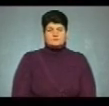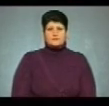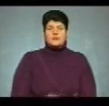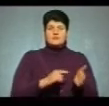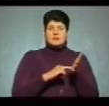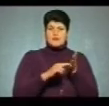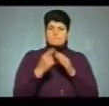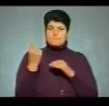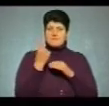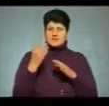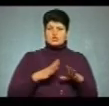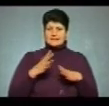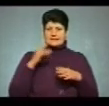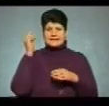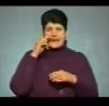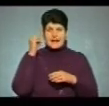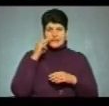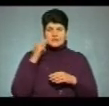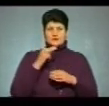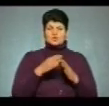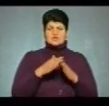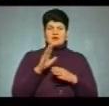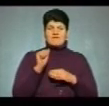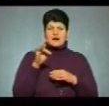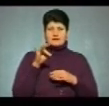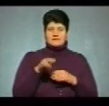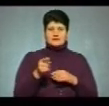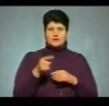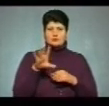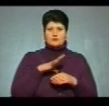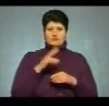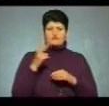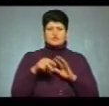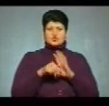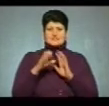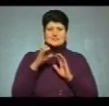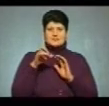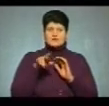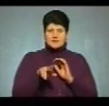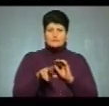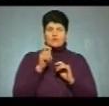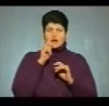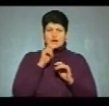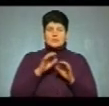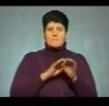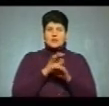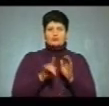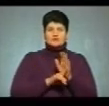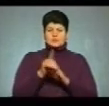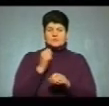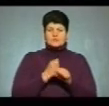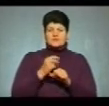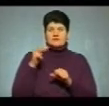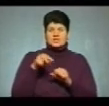Зазначу, перший тренінг проєкту «Сусідська варта» у Тернополі відбувся 26 січня. В Україні проєкт почав впроваджуватися ще